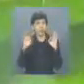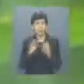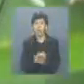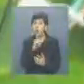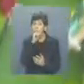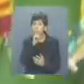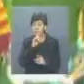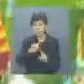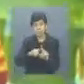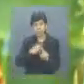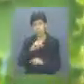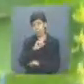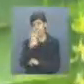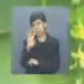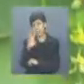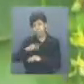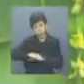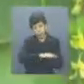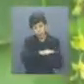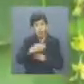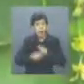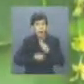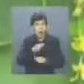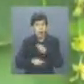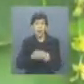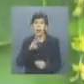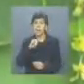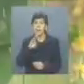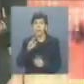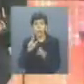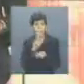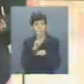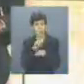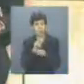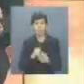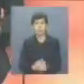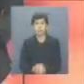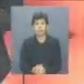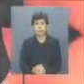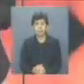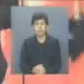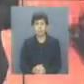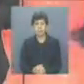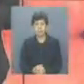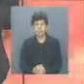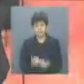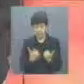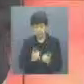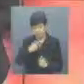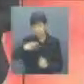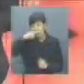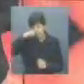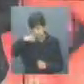4มีนาคมที่ลานหน้าห้างสรรพสินค้า MBK Center กว่าจะออกมาเป็นภาษาไทยในแบบที่เรา